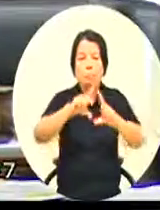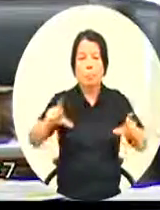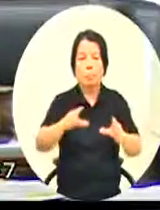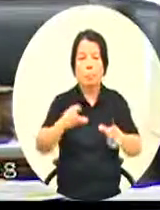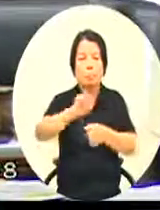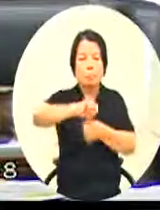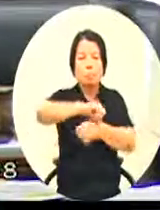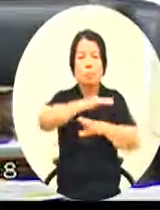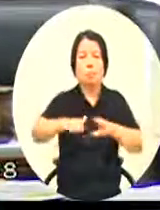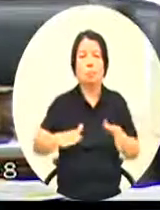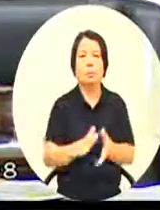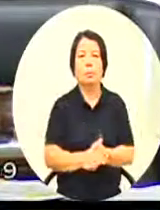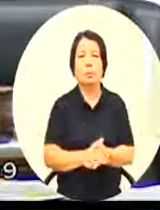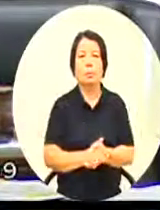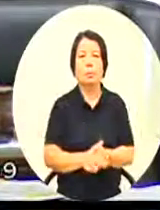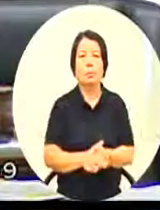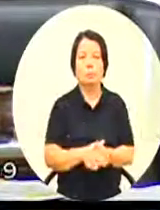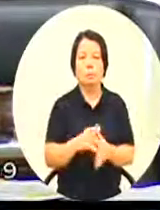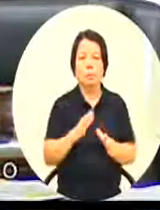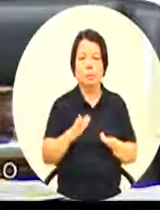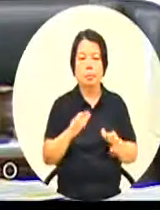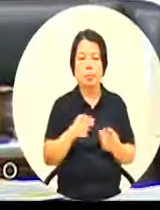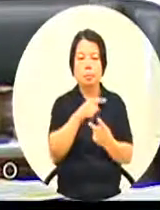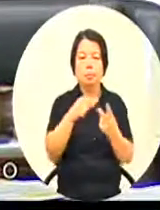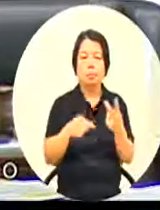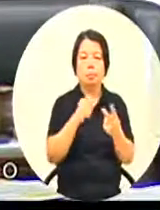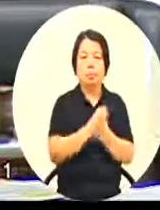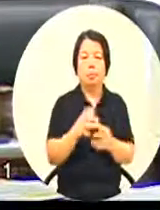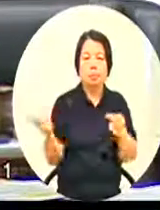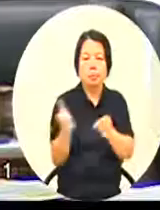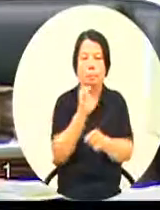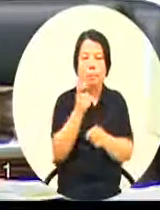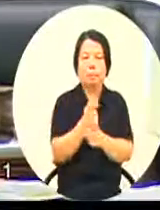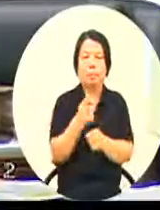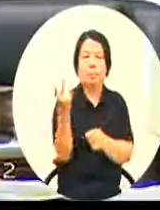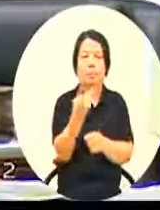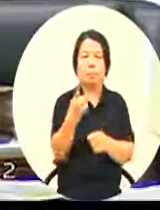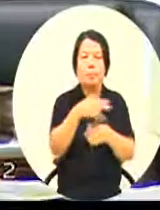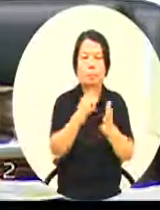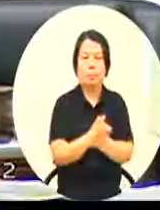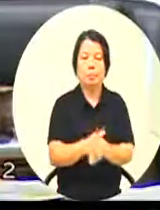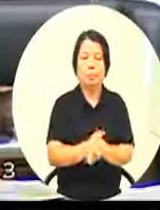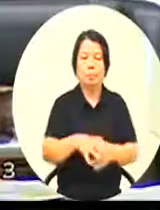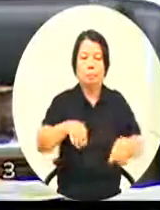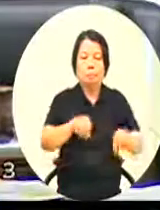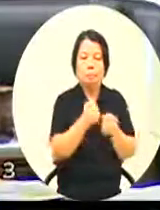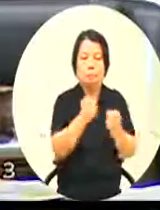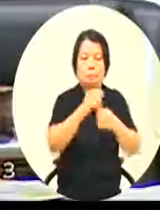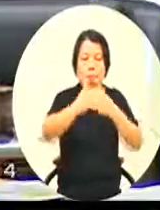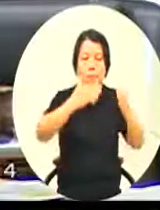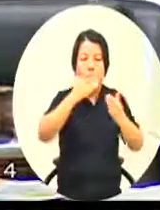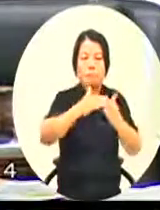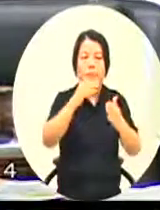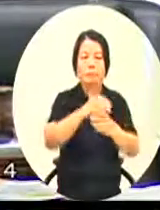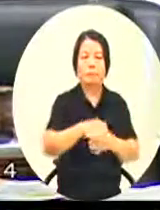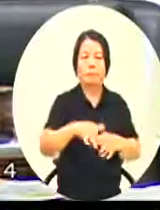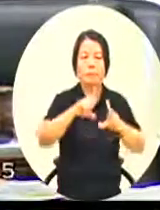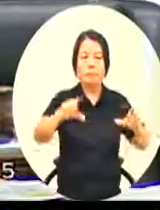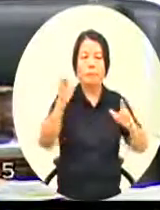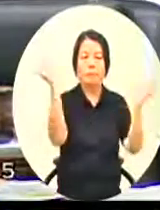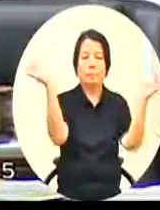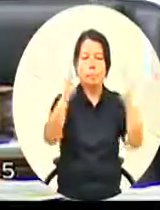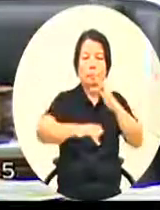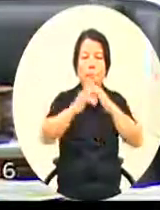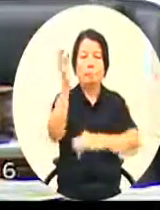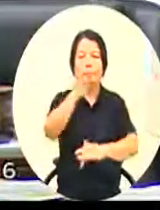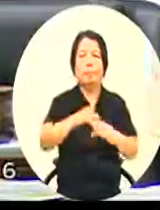想这两个台风齁重创我们学校齁，啊，在树也倒了好几